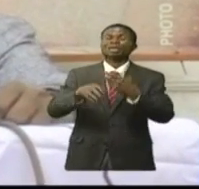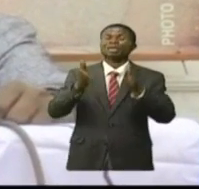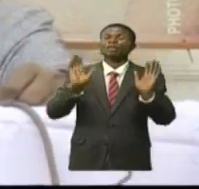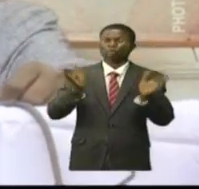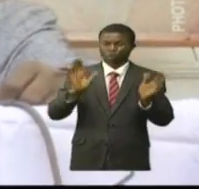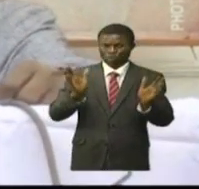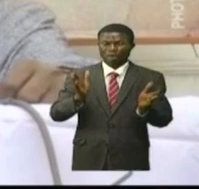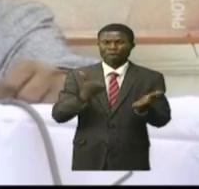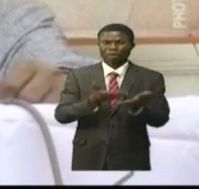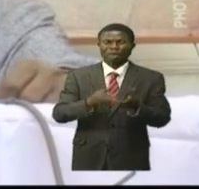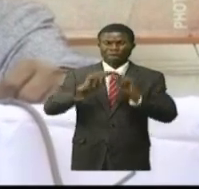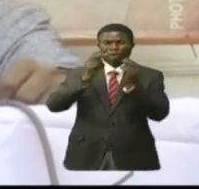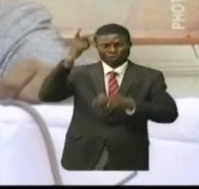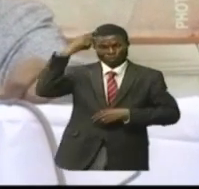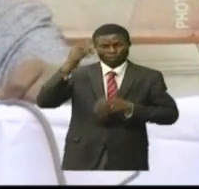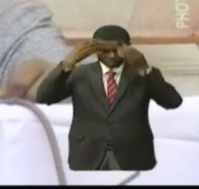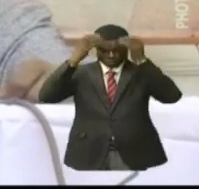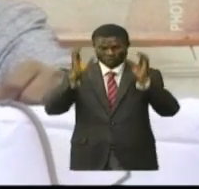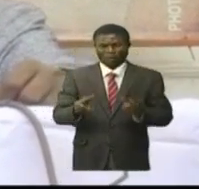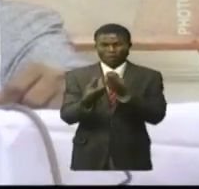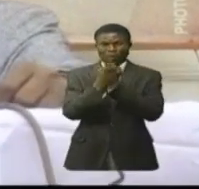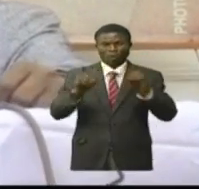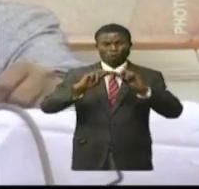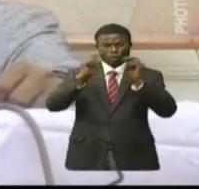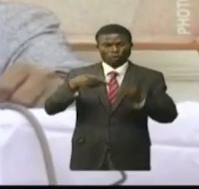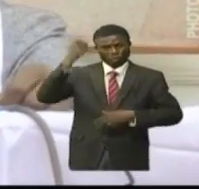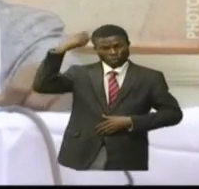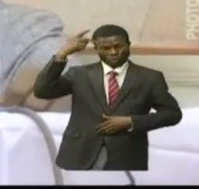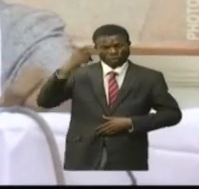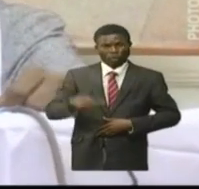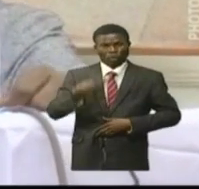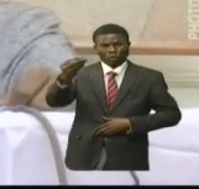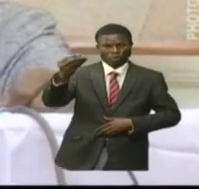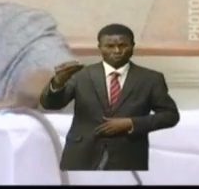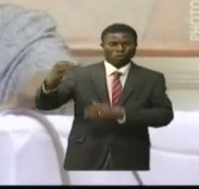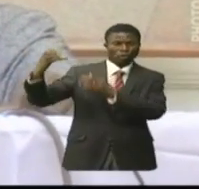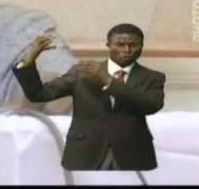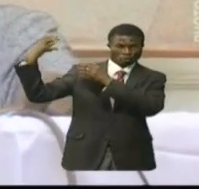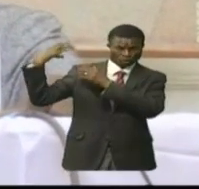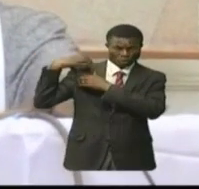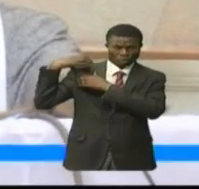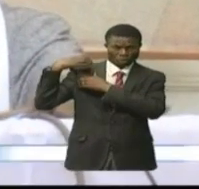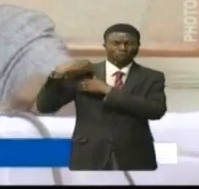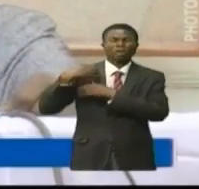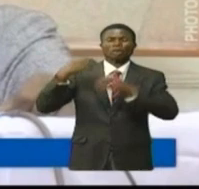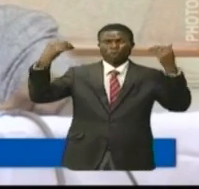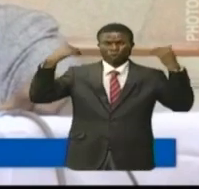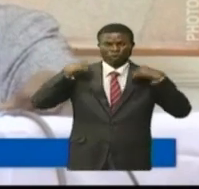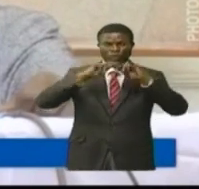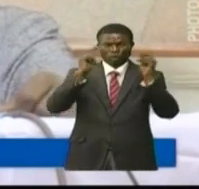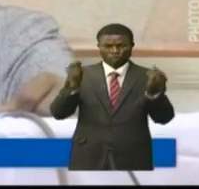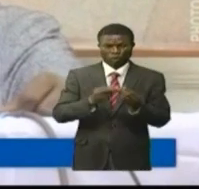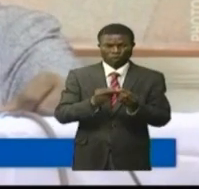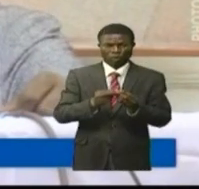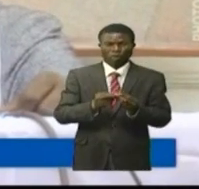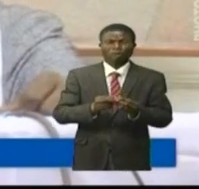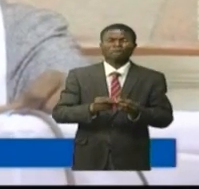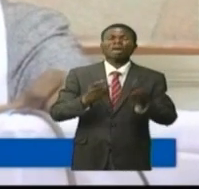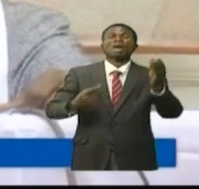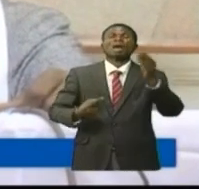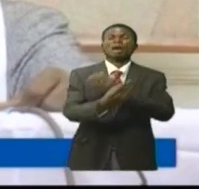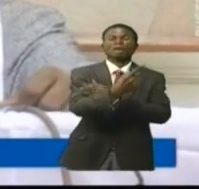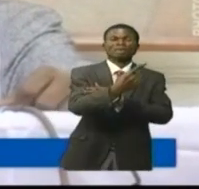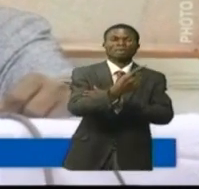non-événements la convention démocratique du parti charge l'exécutif national du parti de saisir les instances